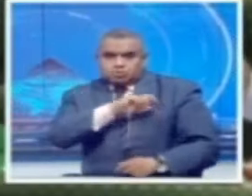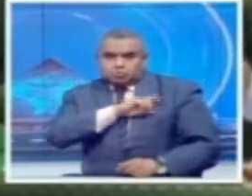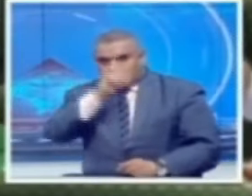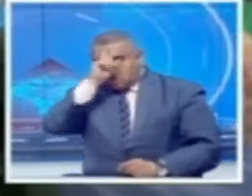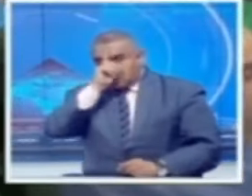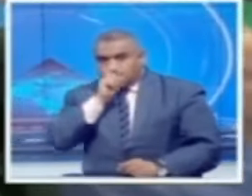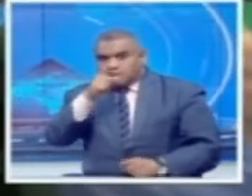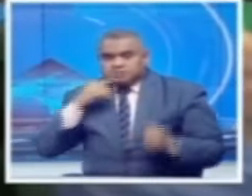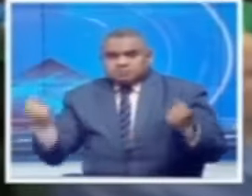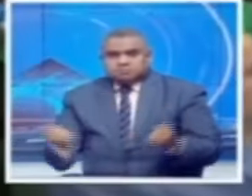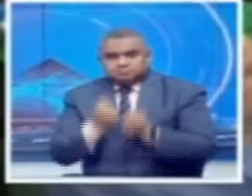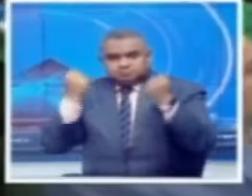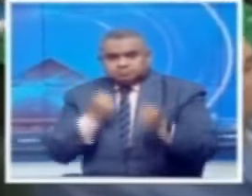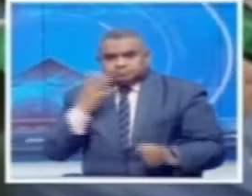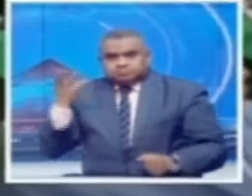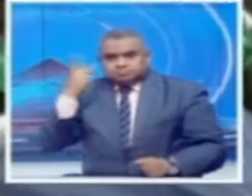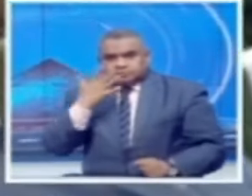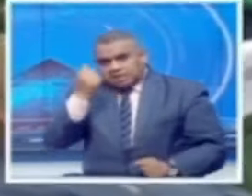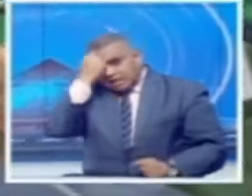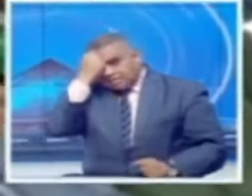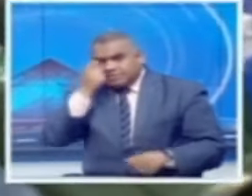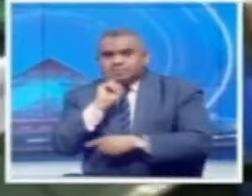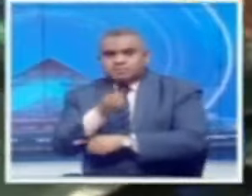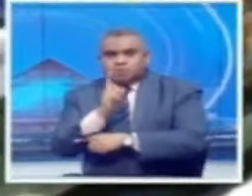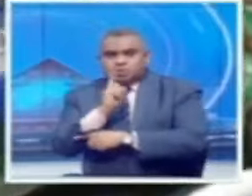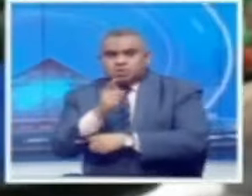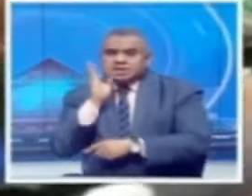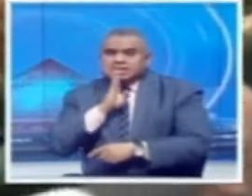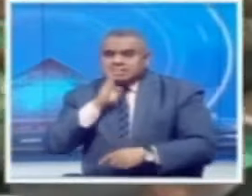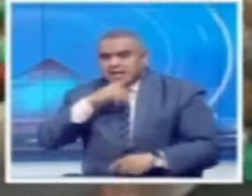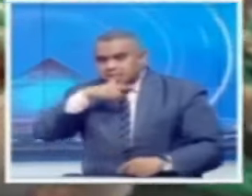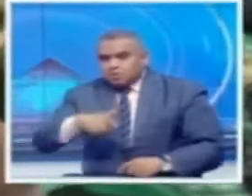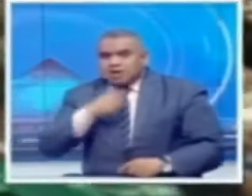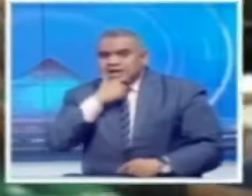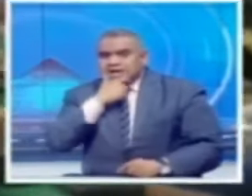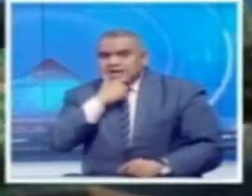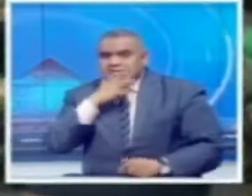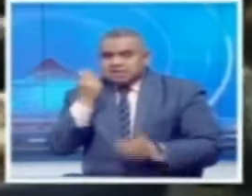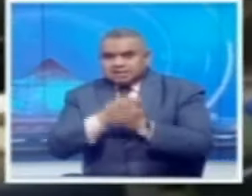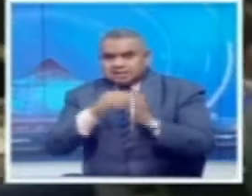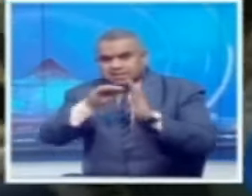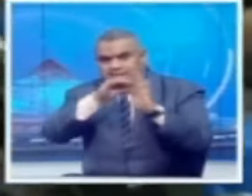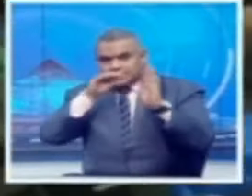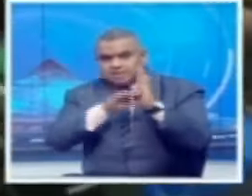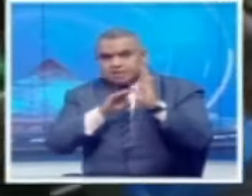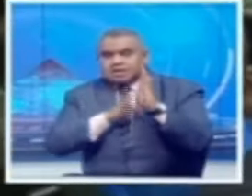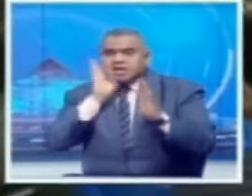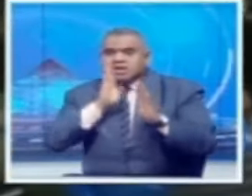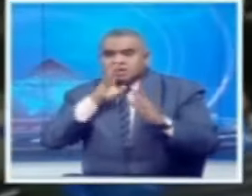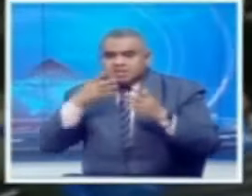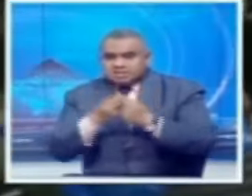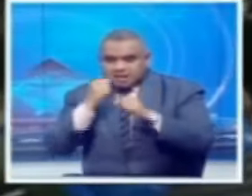فتم تدريب ما يقارب 5000 معلم للغة الإنجليزية وفق برنامج للتنمية المهنية